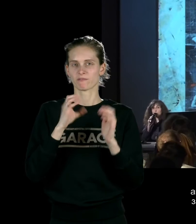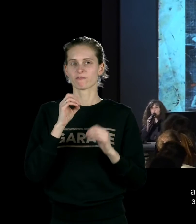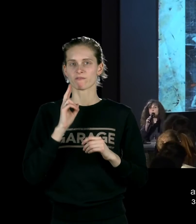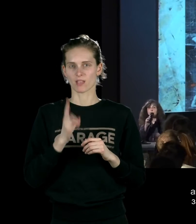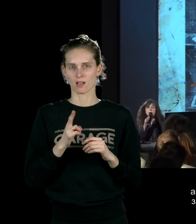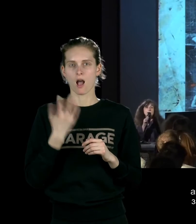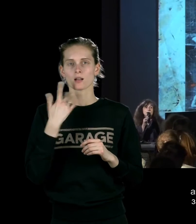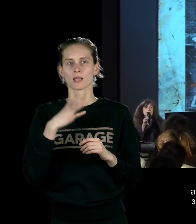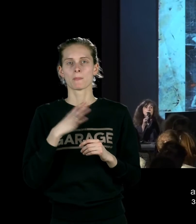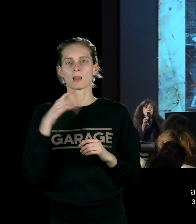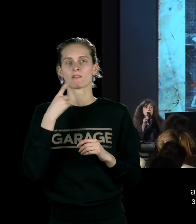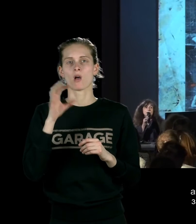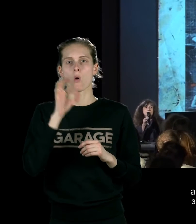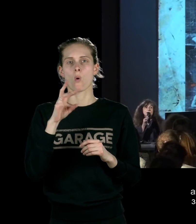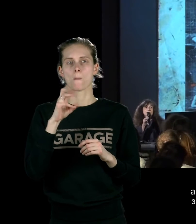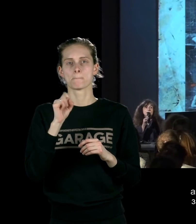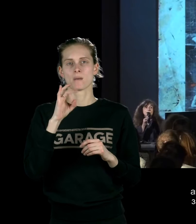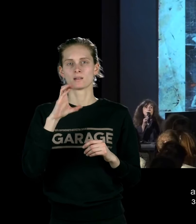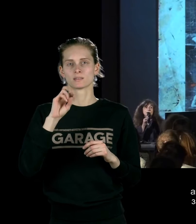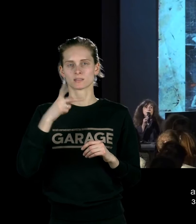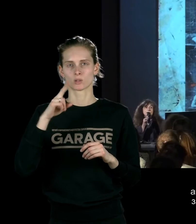о Марселе Дюшане.